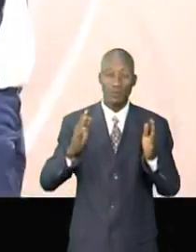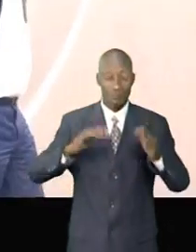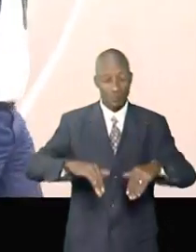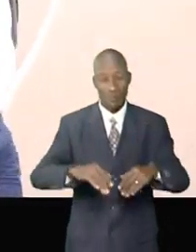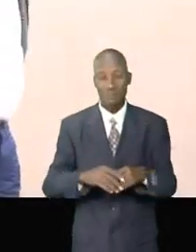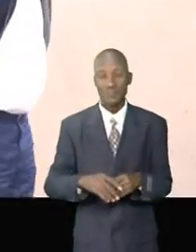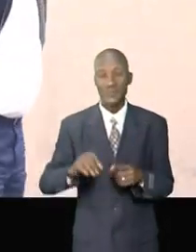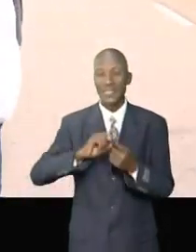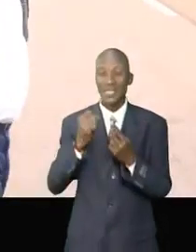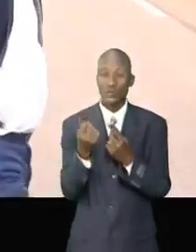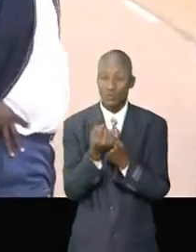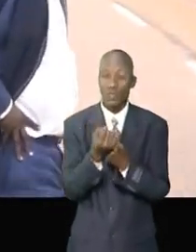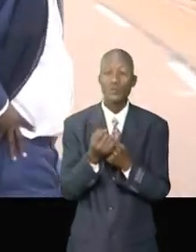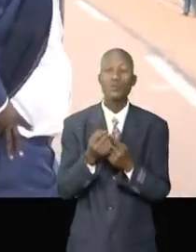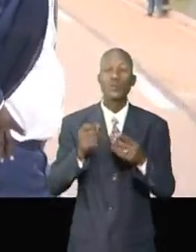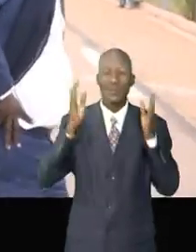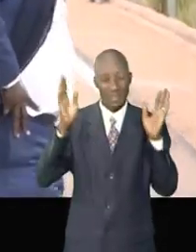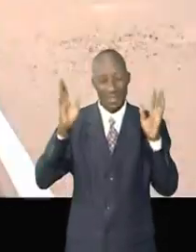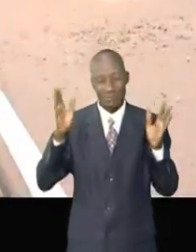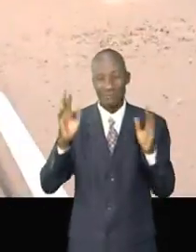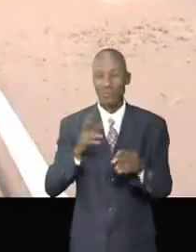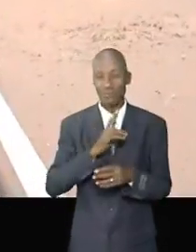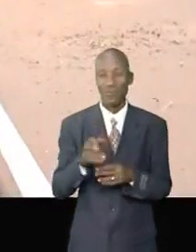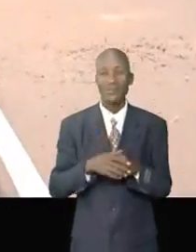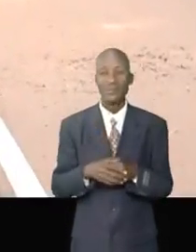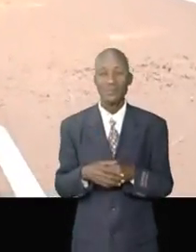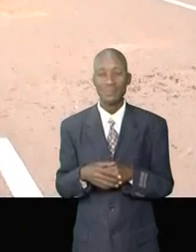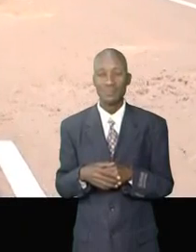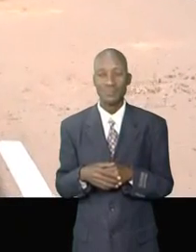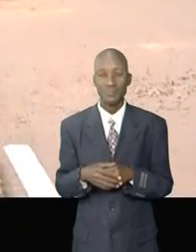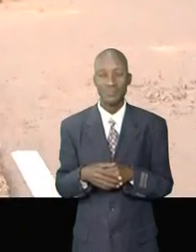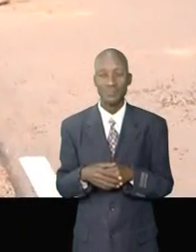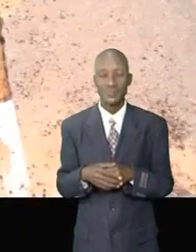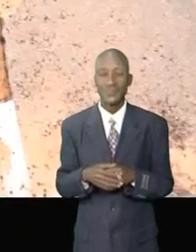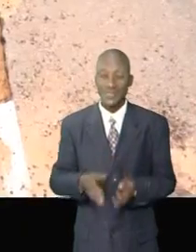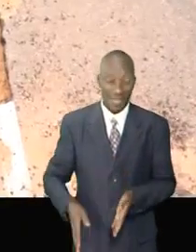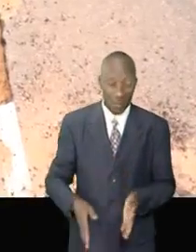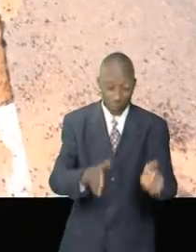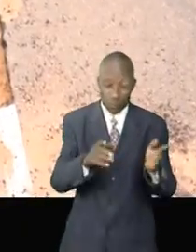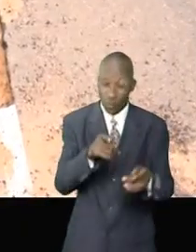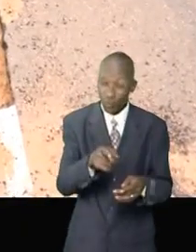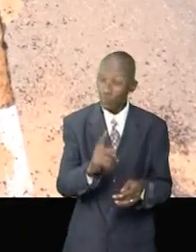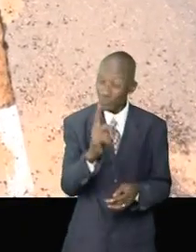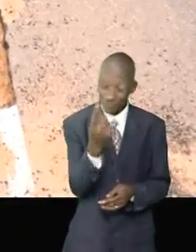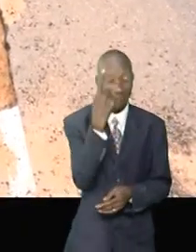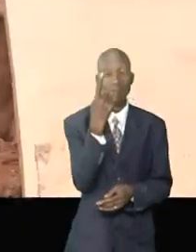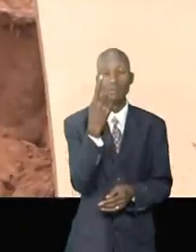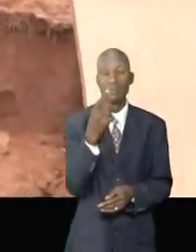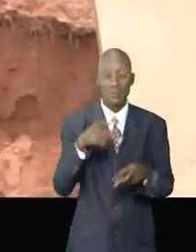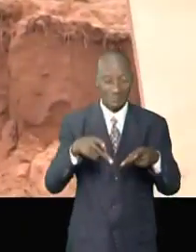dramatique. C'est grave, hein? Elle est tellement préoccupante qu'il faut agir vite et bien.